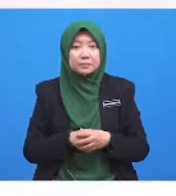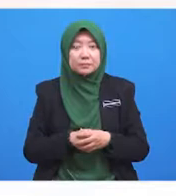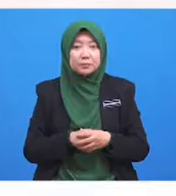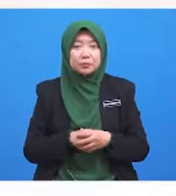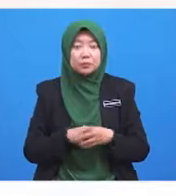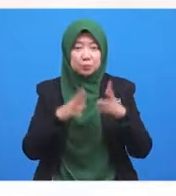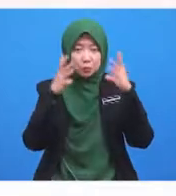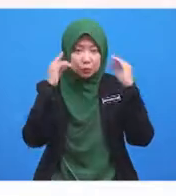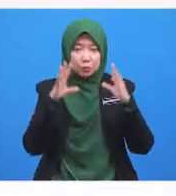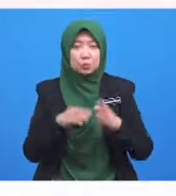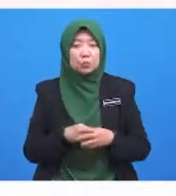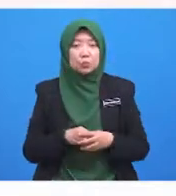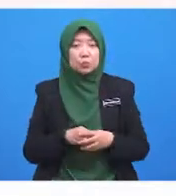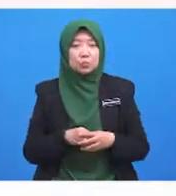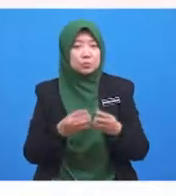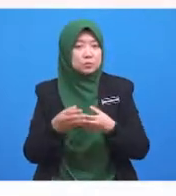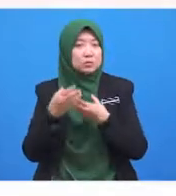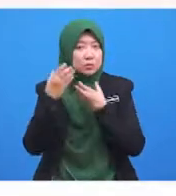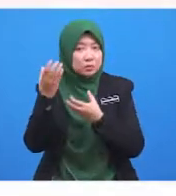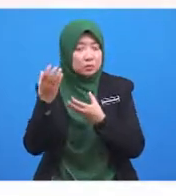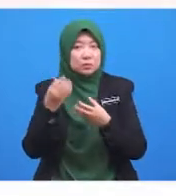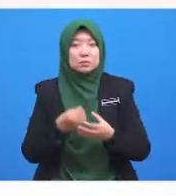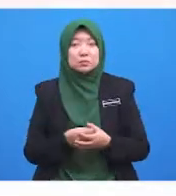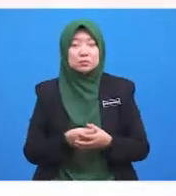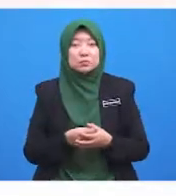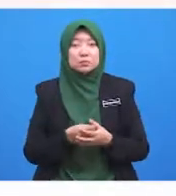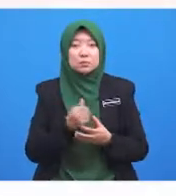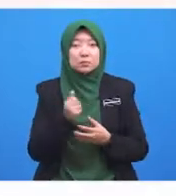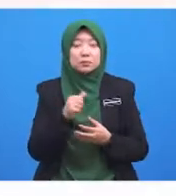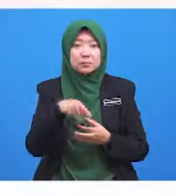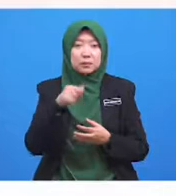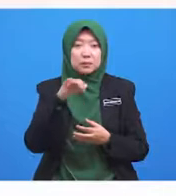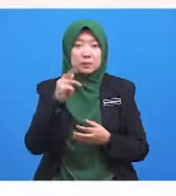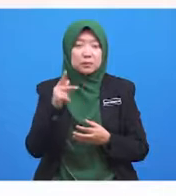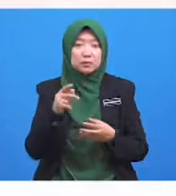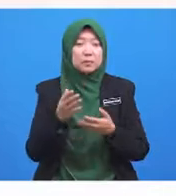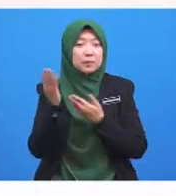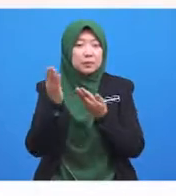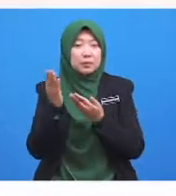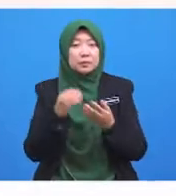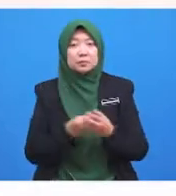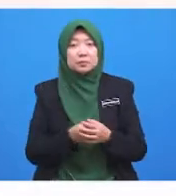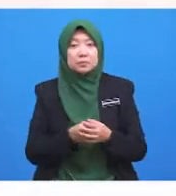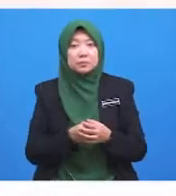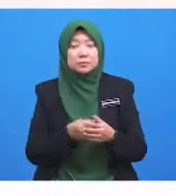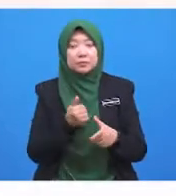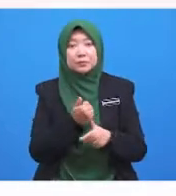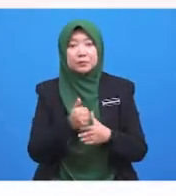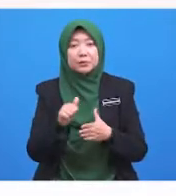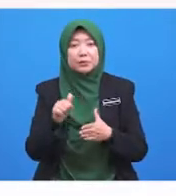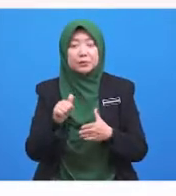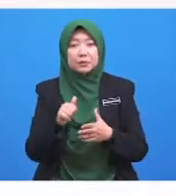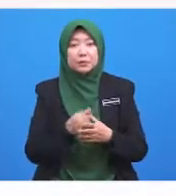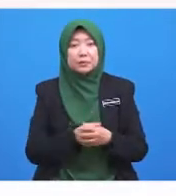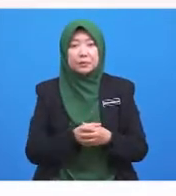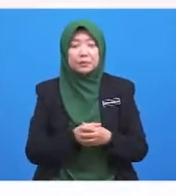Guru mencadangkan saranan rawatan pelanggan berdasarkan brosur pakej rawatan antara jenis-jenis rawatan